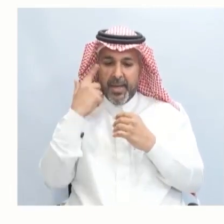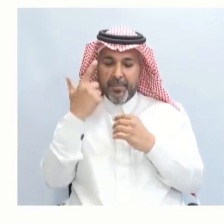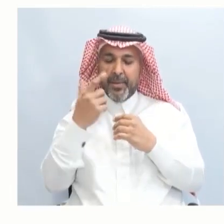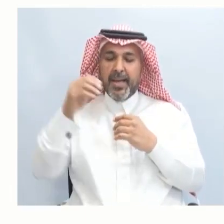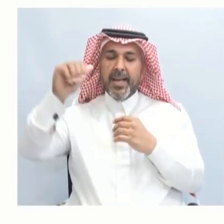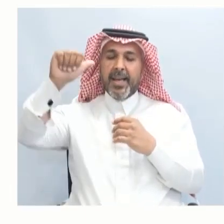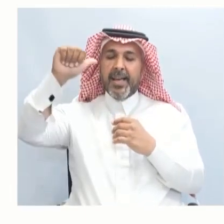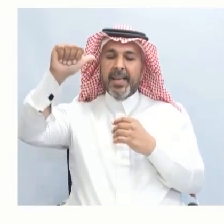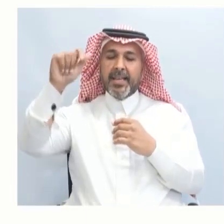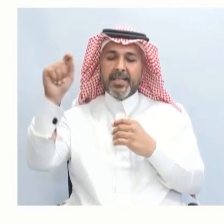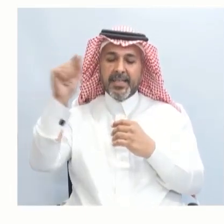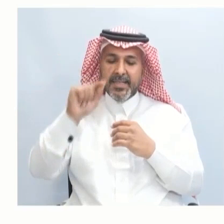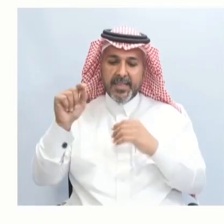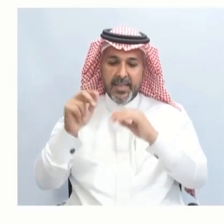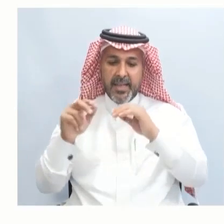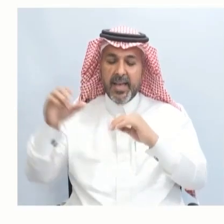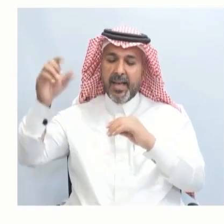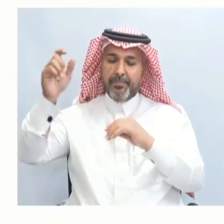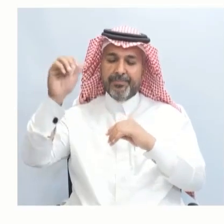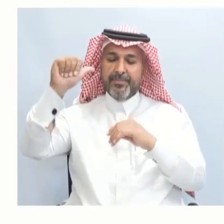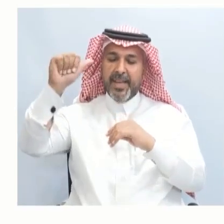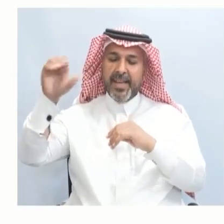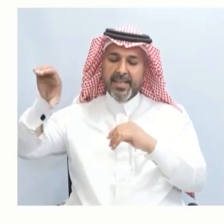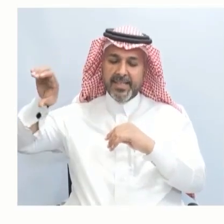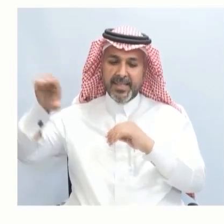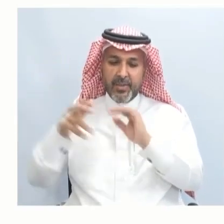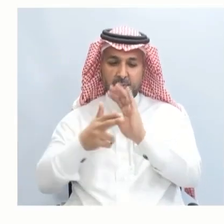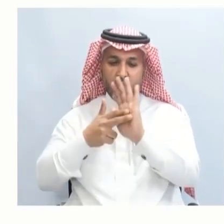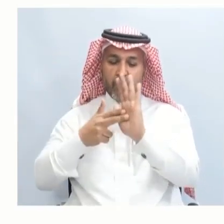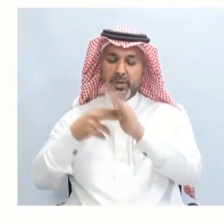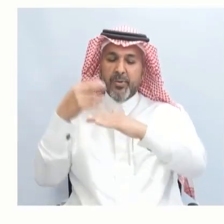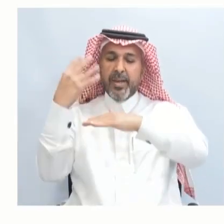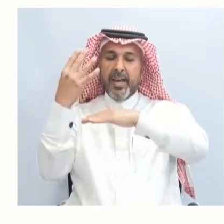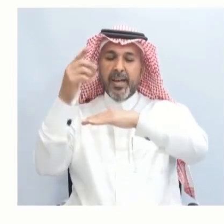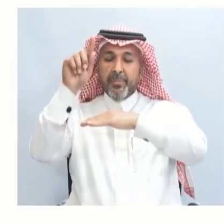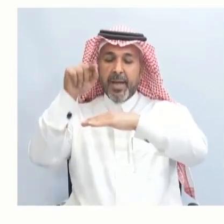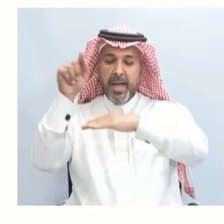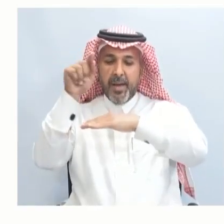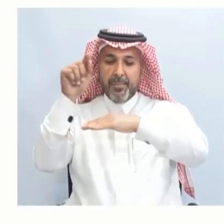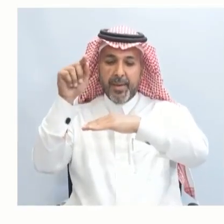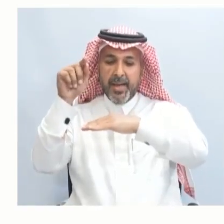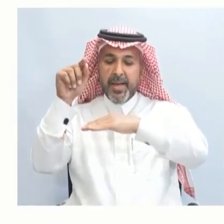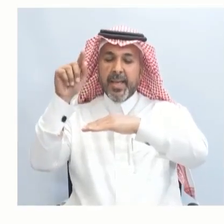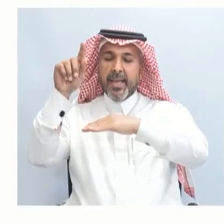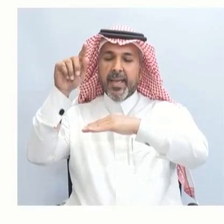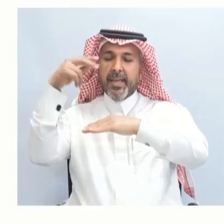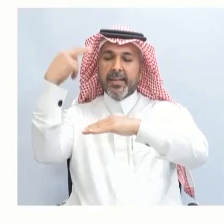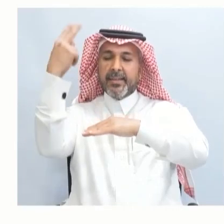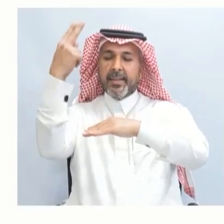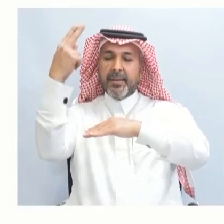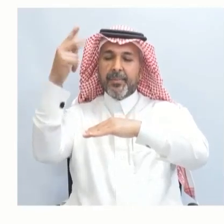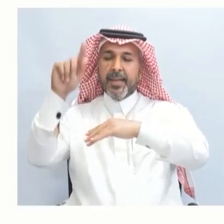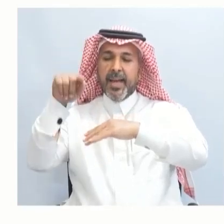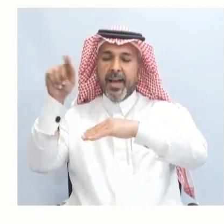ماذا 4 باي تربيع في الار على ماذا على التي تربيع هذه المعلومه نعرفها سابقا من